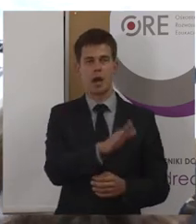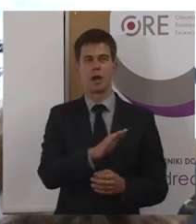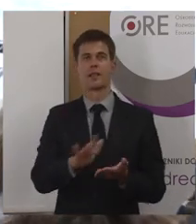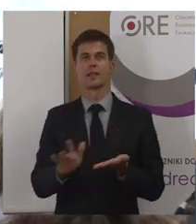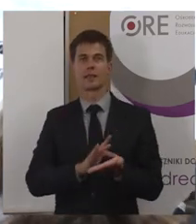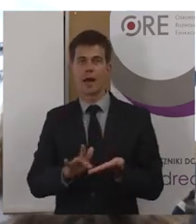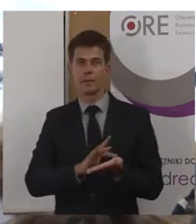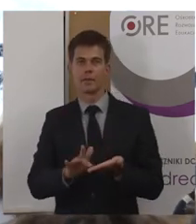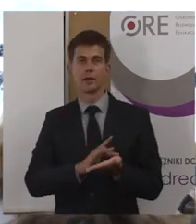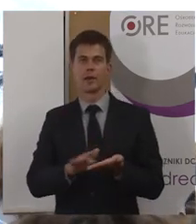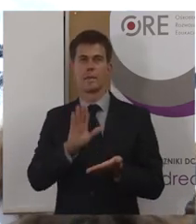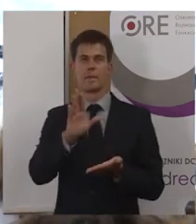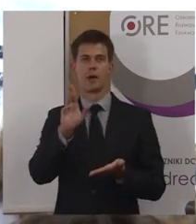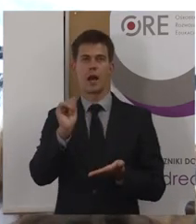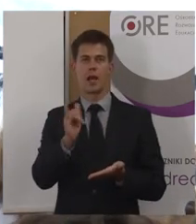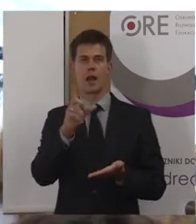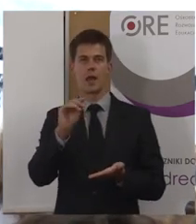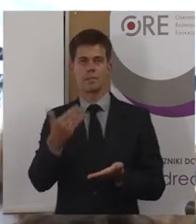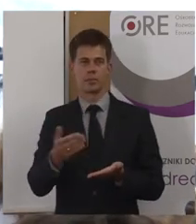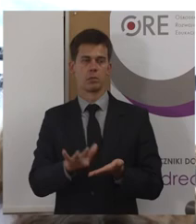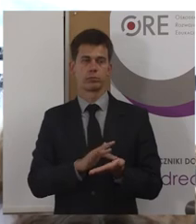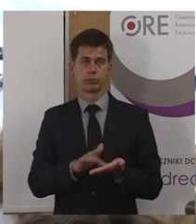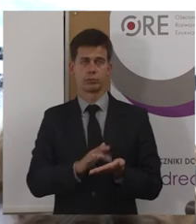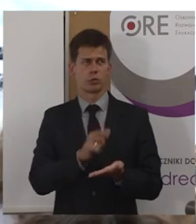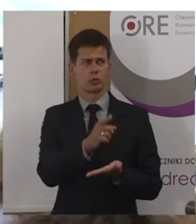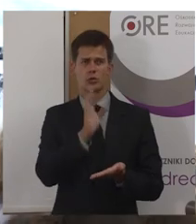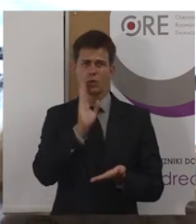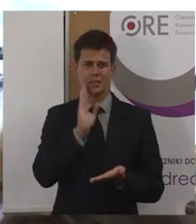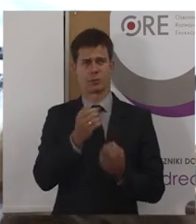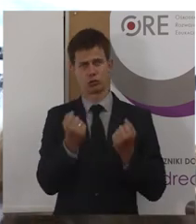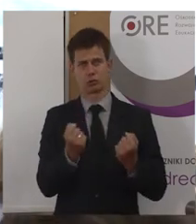nie zginie, nikt na wam tego nie zabierze, nie ukradnie, nie spali, tak?